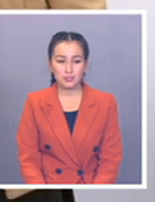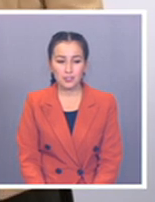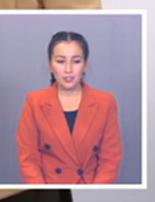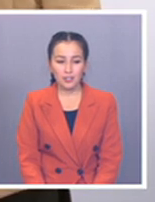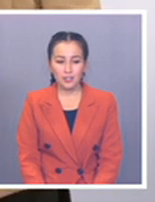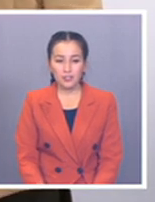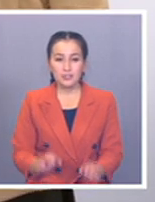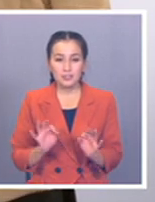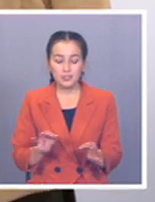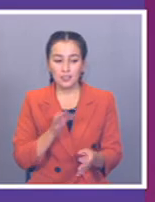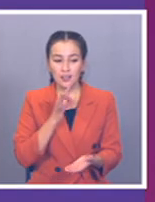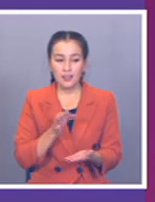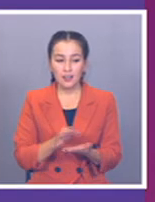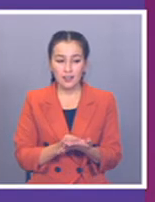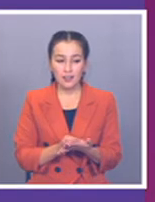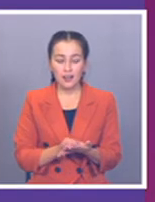Дұрыс жауабы